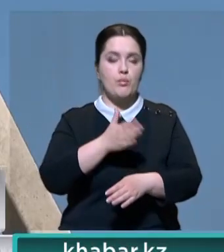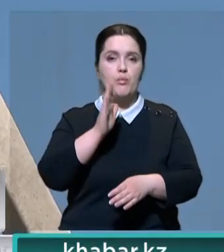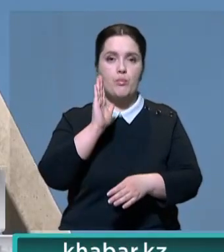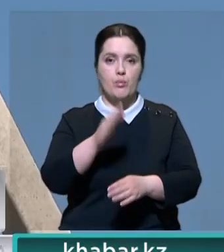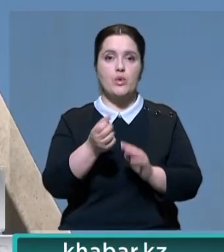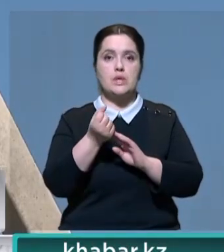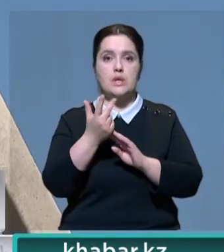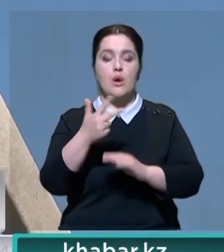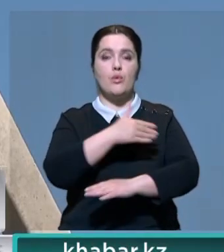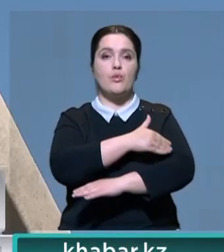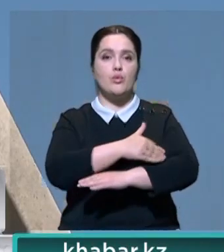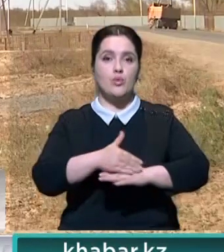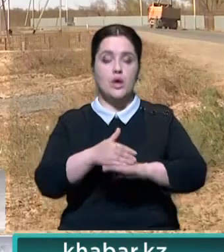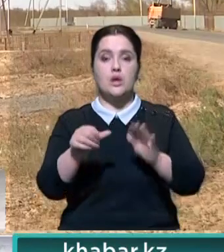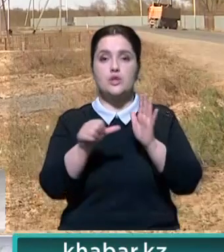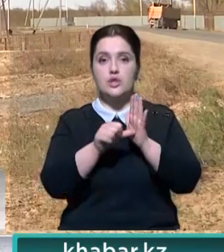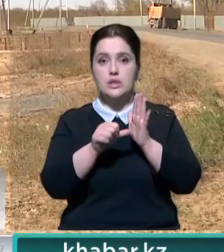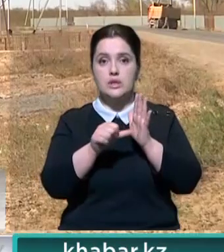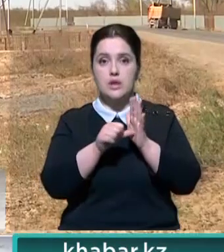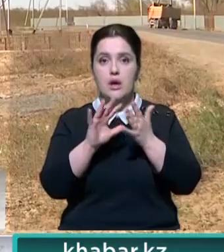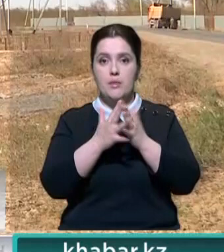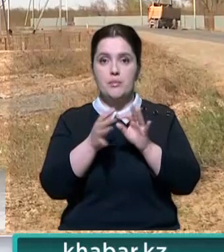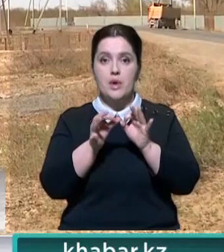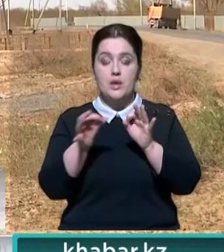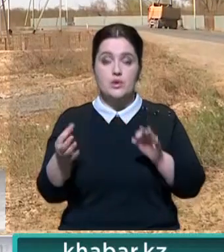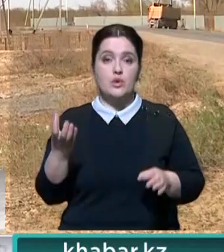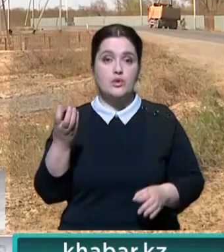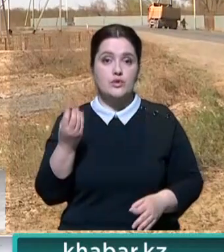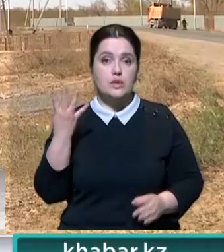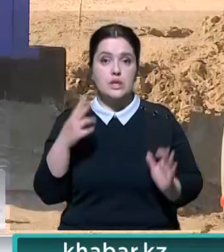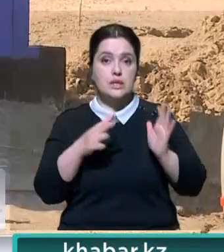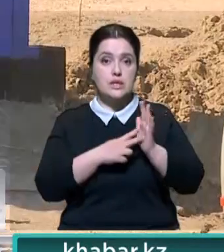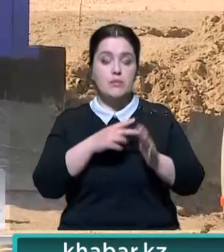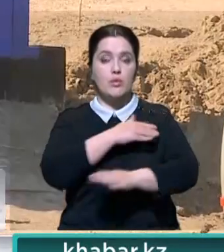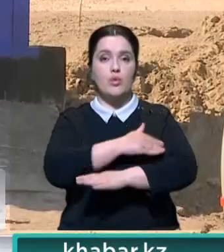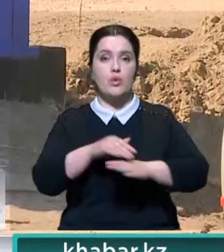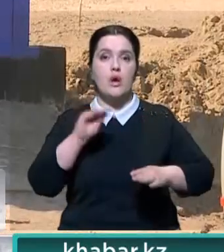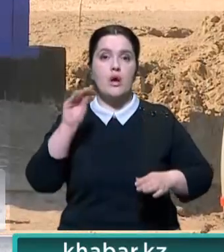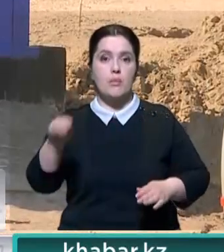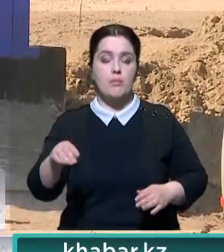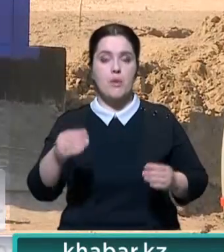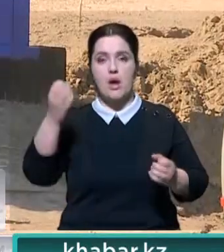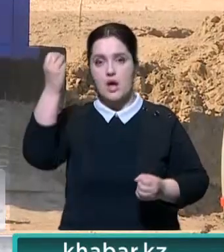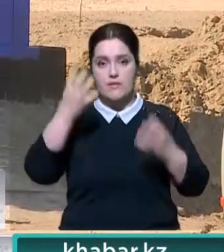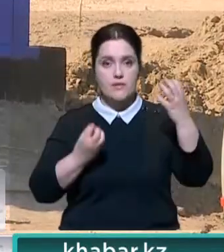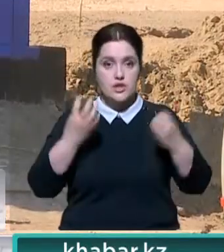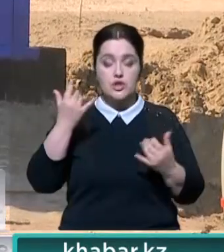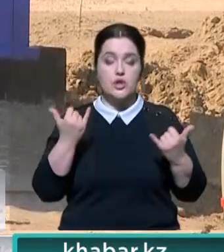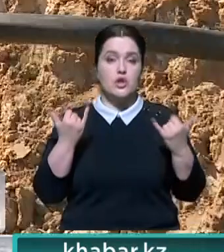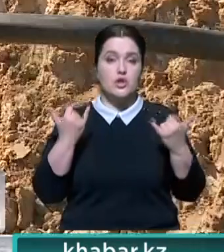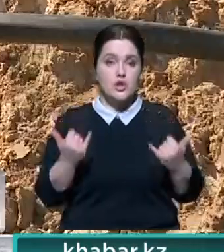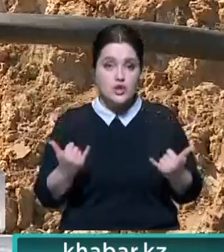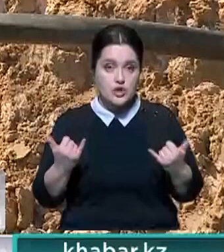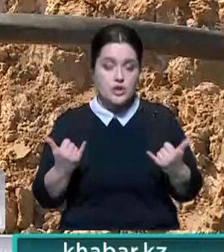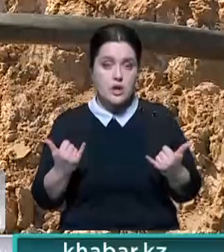на 13 улицах 6 пригородных поселков. Еще на 47 улицах появится освещение. Сейчас полным ходом